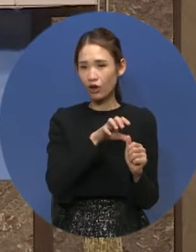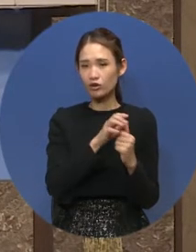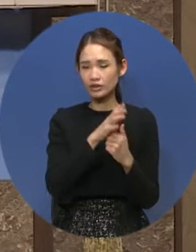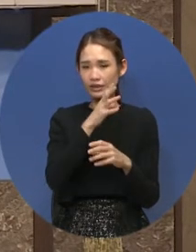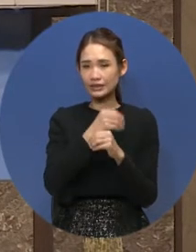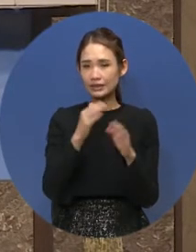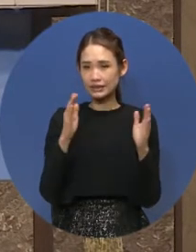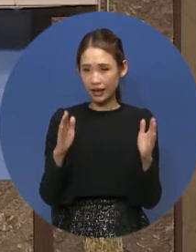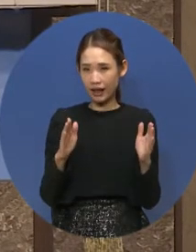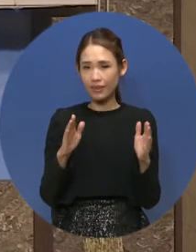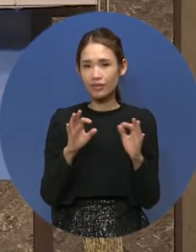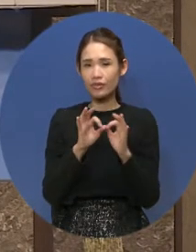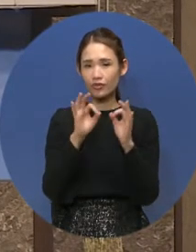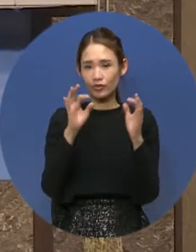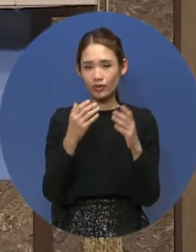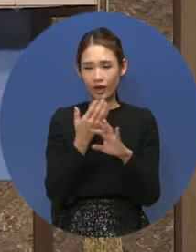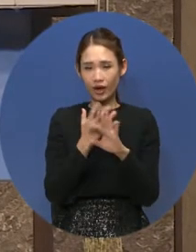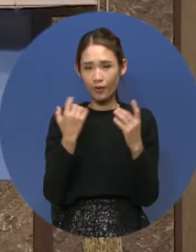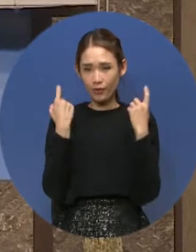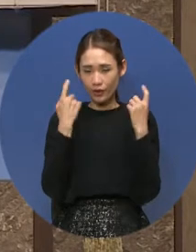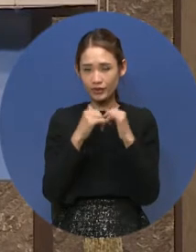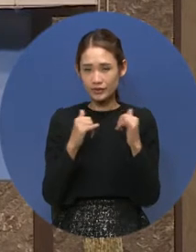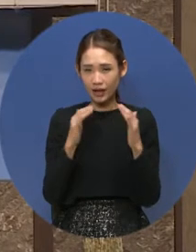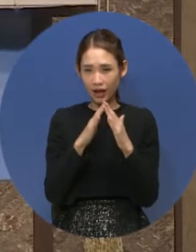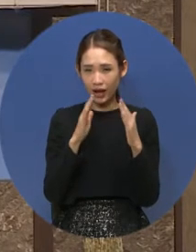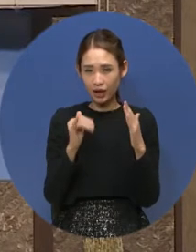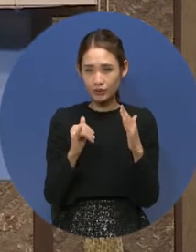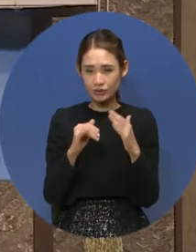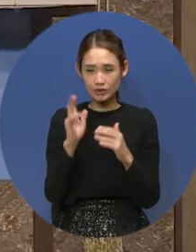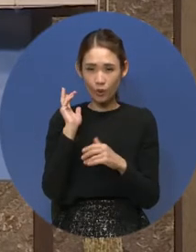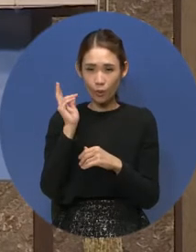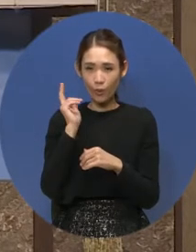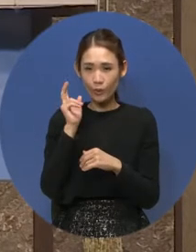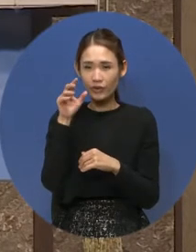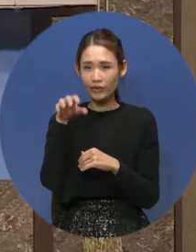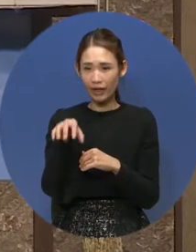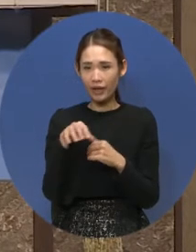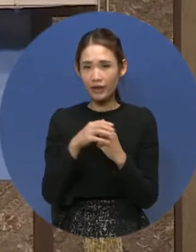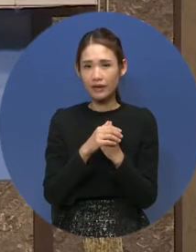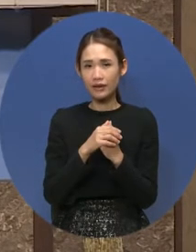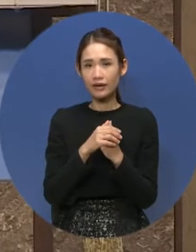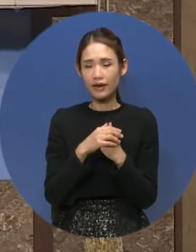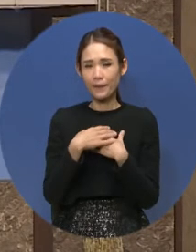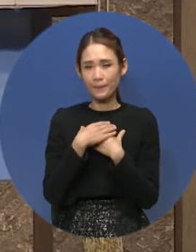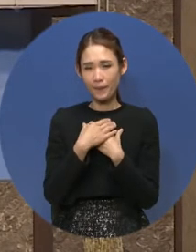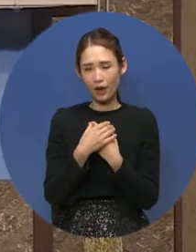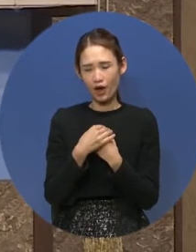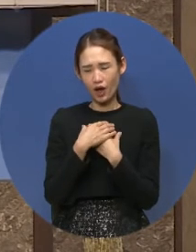그 해외 여행자나 가족들이 호텔, 지역에 있는 호텔에 편하게